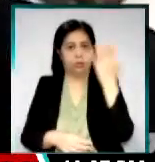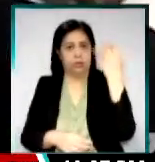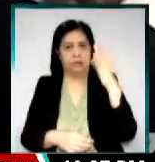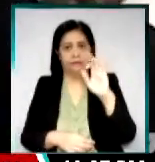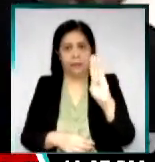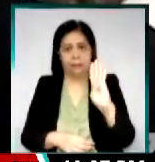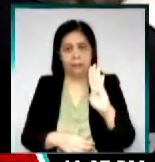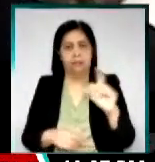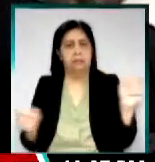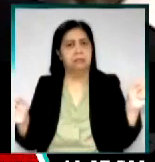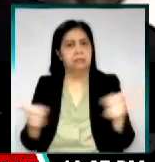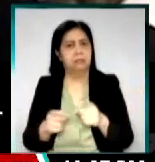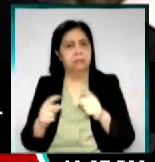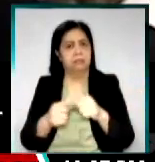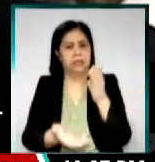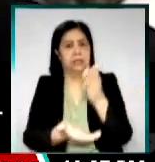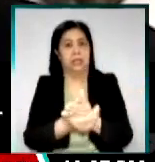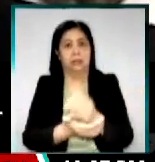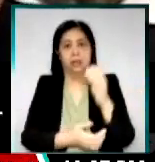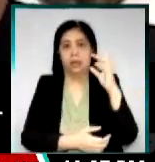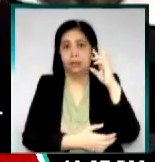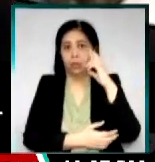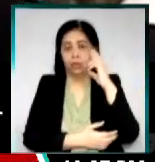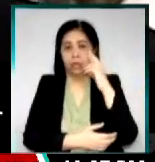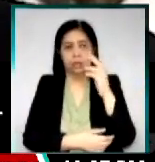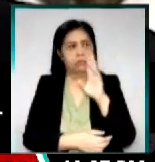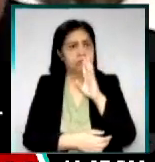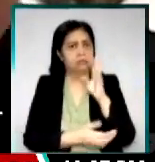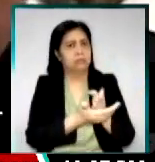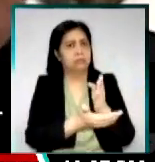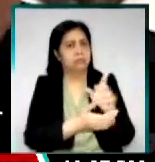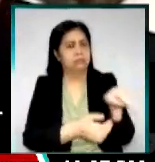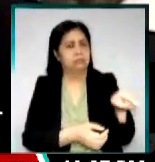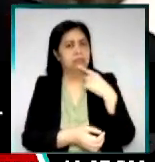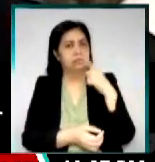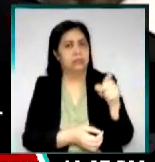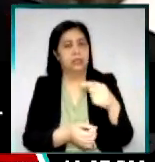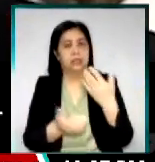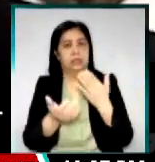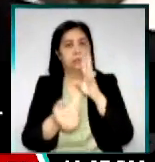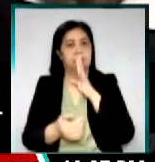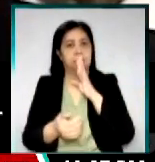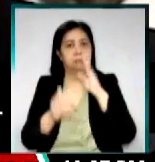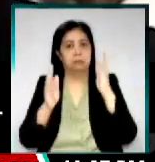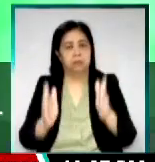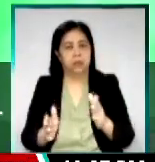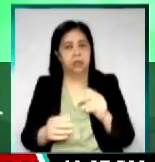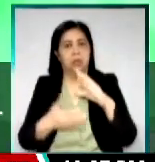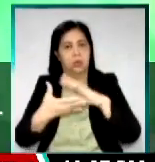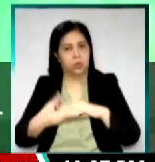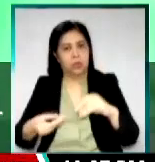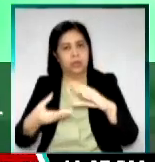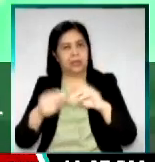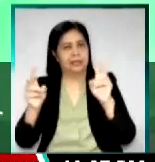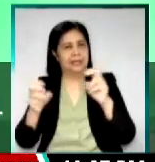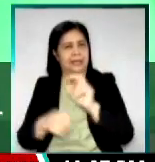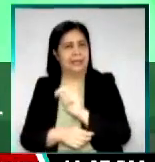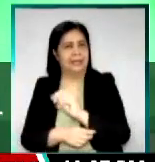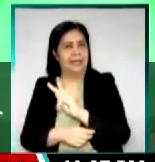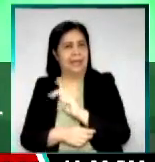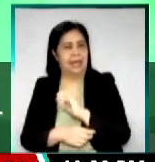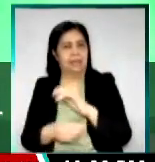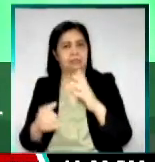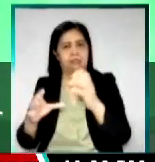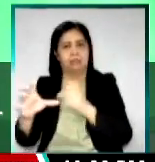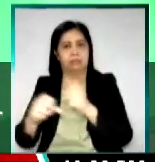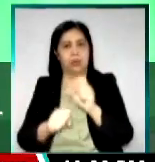kasing pinatigil ni Remulla sa pagsasalita ang isa sa mga resource person. Kinikwento ni alias Mikay ang pagkuha ng mga pulis at